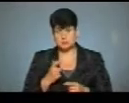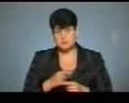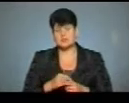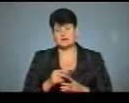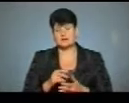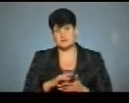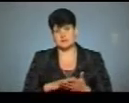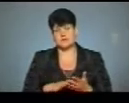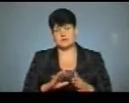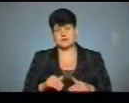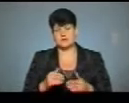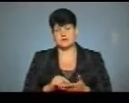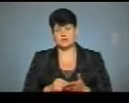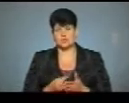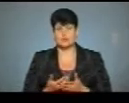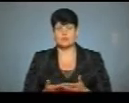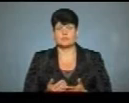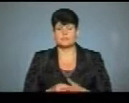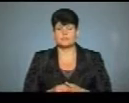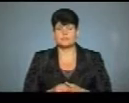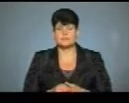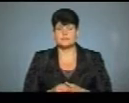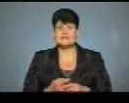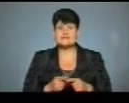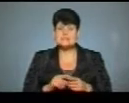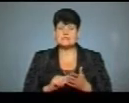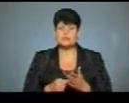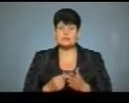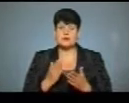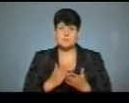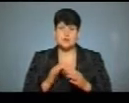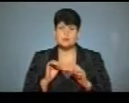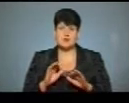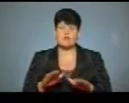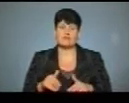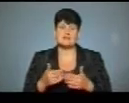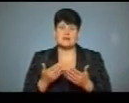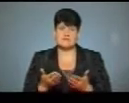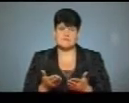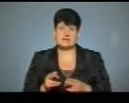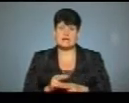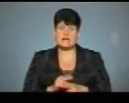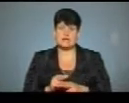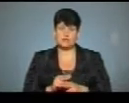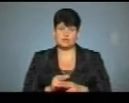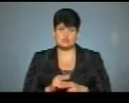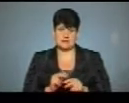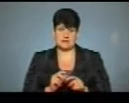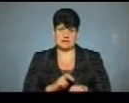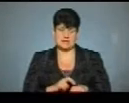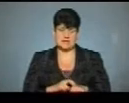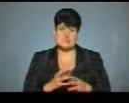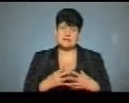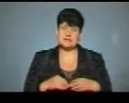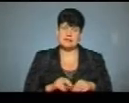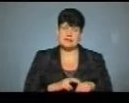далі подальшому видавати довідку відповідного зразка. Дані довідки мають право видавати лікуючі лікарі, тобто чи це є